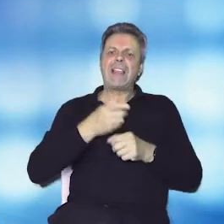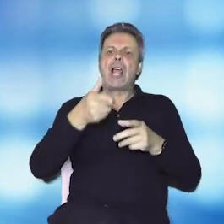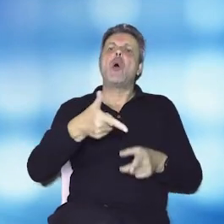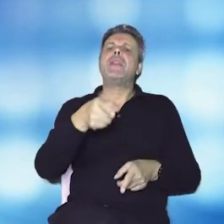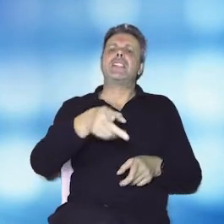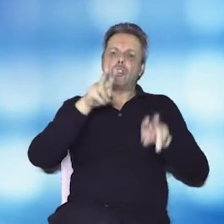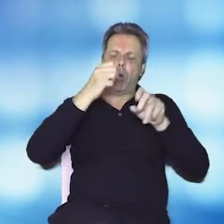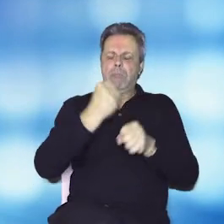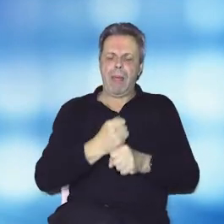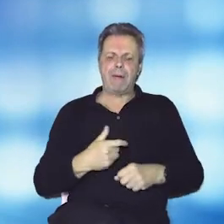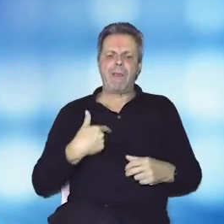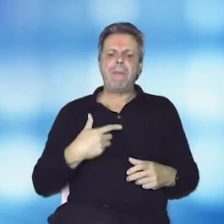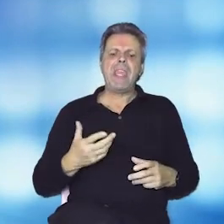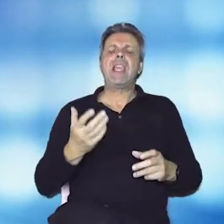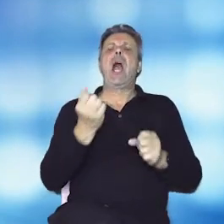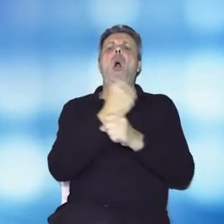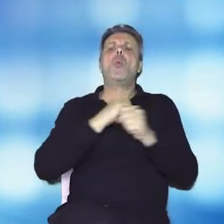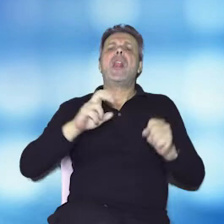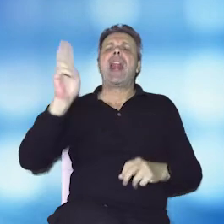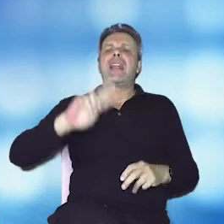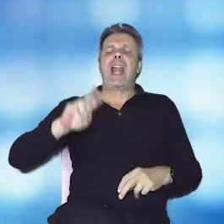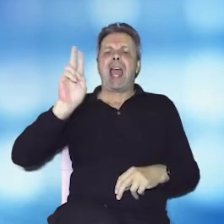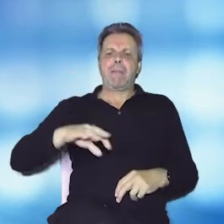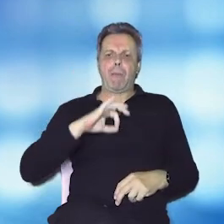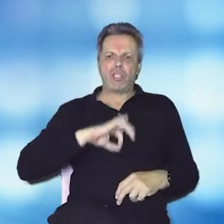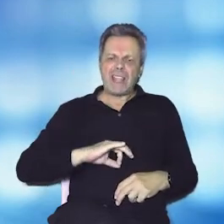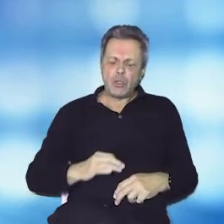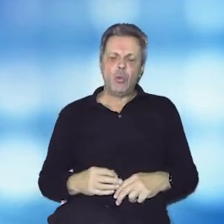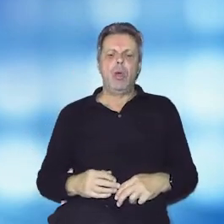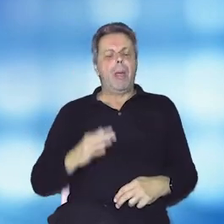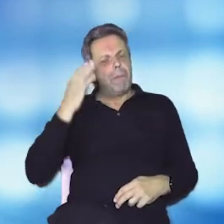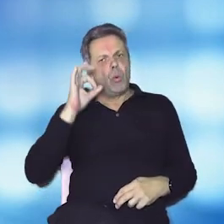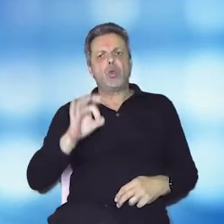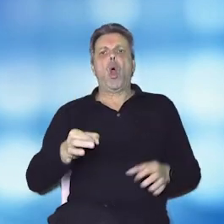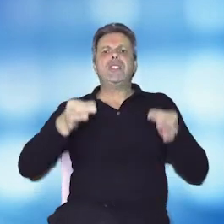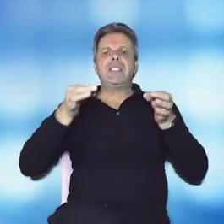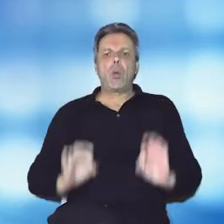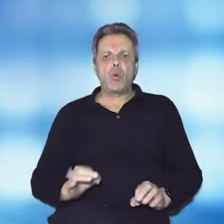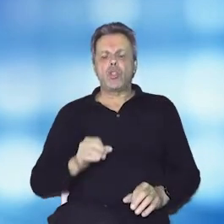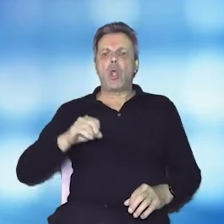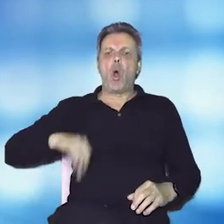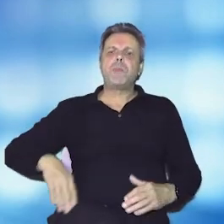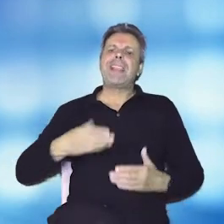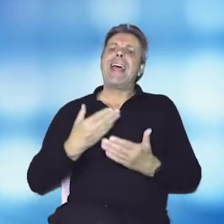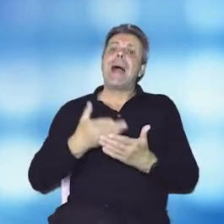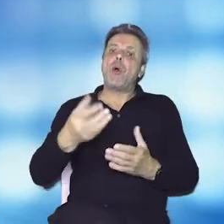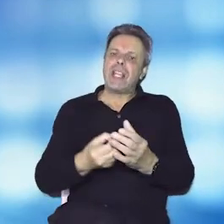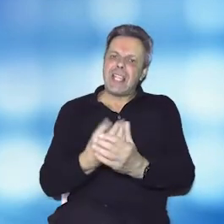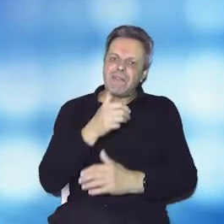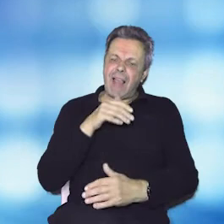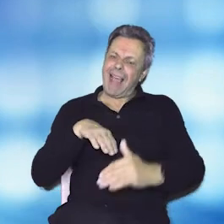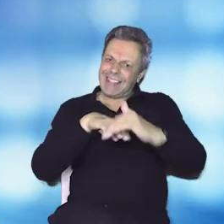to i ostvari. Mi kao nuklearna elektrana imamo zadaću isključivo brinuti se o sigurnosti otpada tamo gdje nastaje